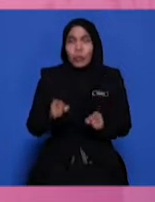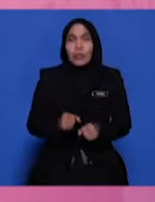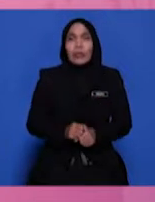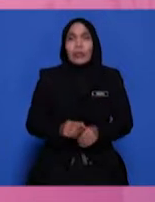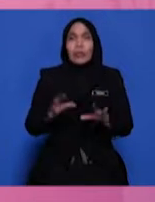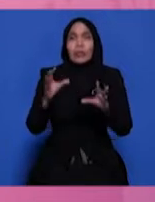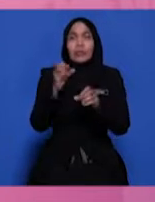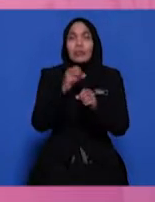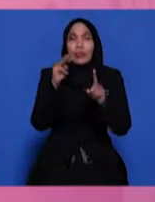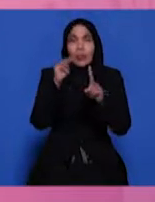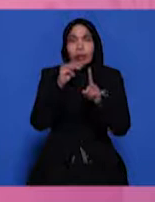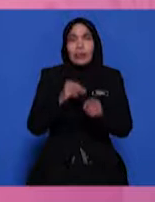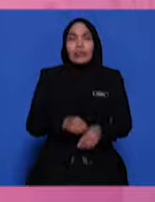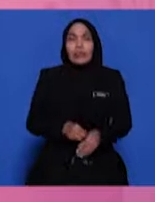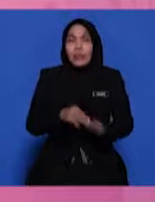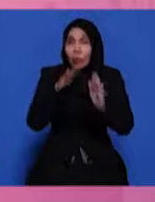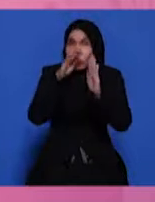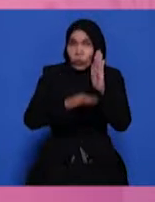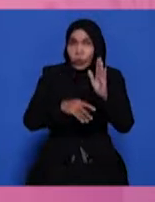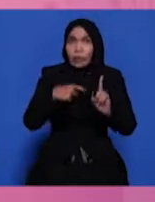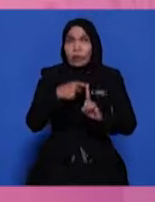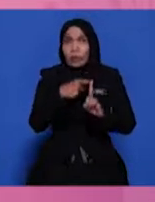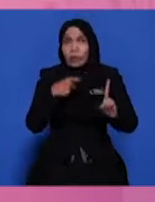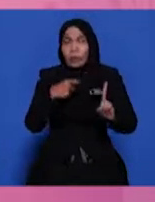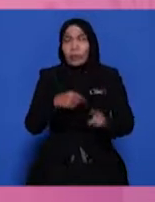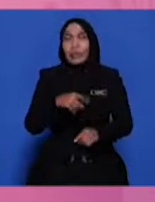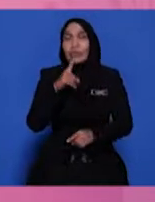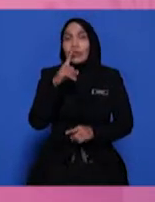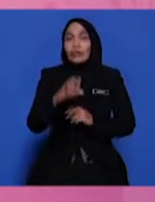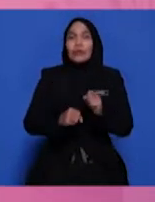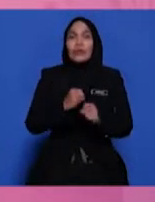kurang daripada satu tahun. Gembirakan, Puan Shanti.